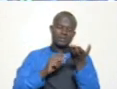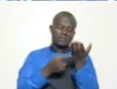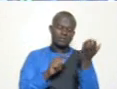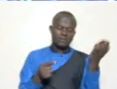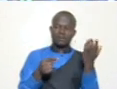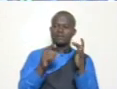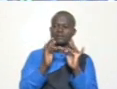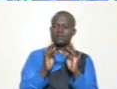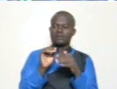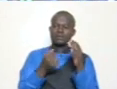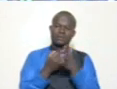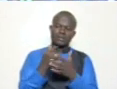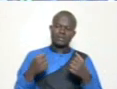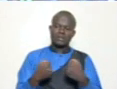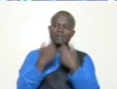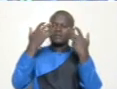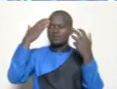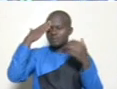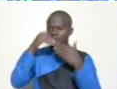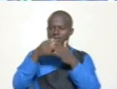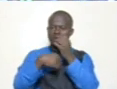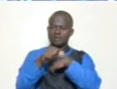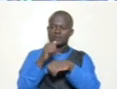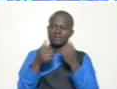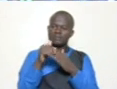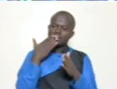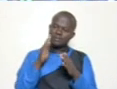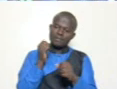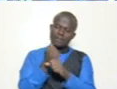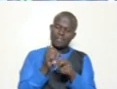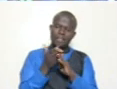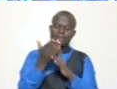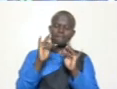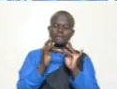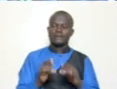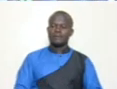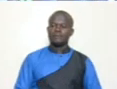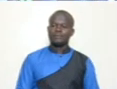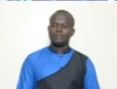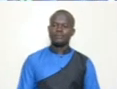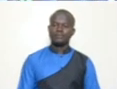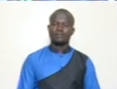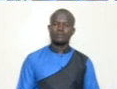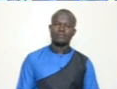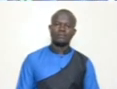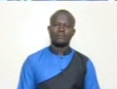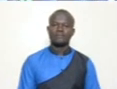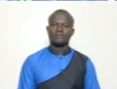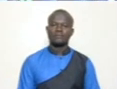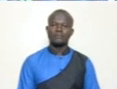internet rishobora gutera ingaruka bitewe n'ibikorwa rero bibi bikorerwa kuri murandasi bosco kwizera yavuganye n'impuguke